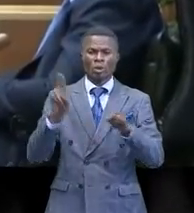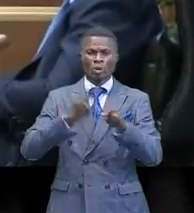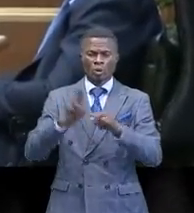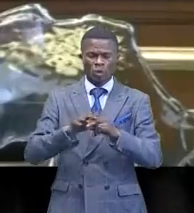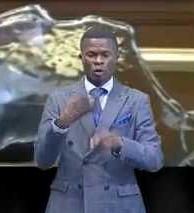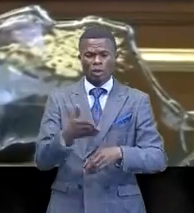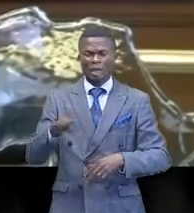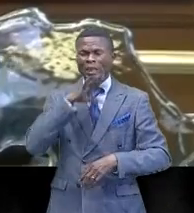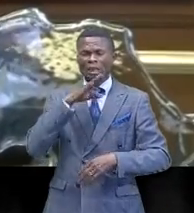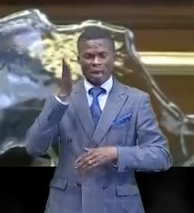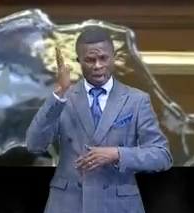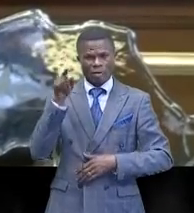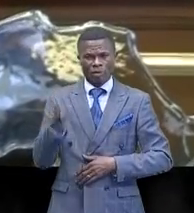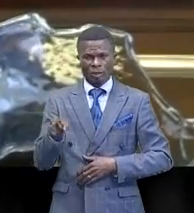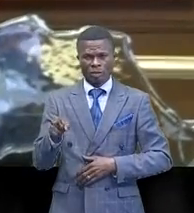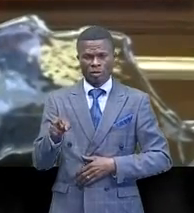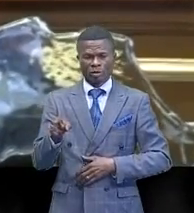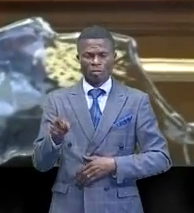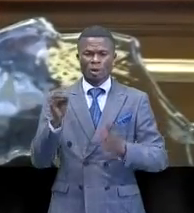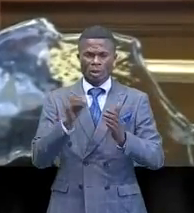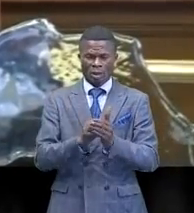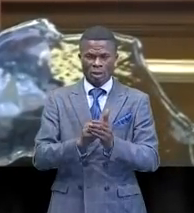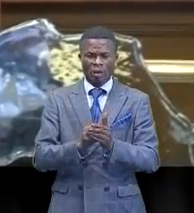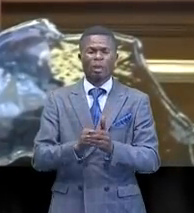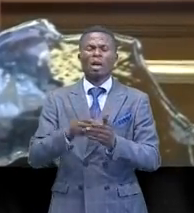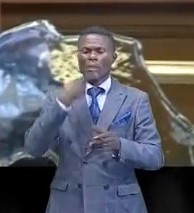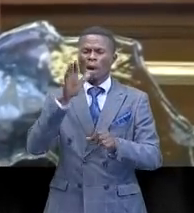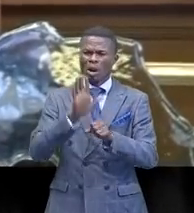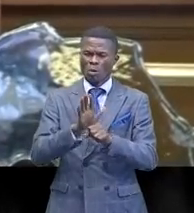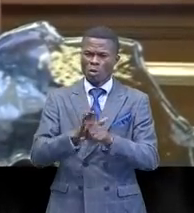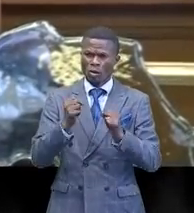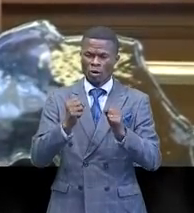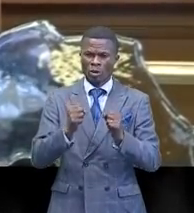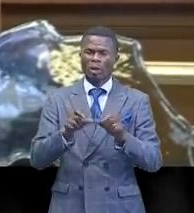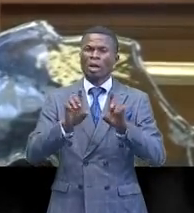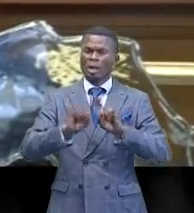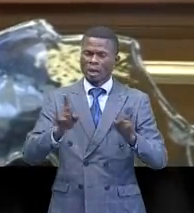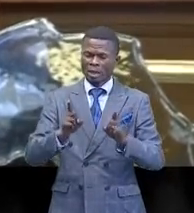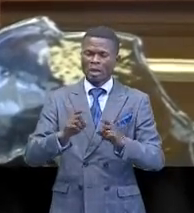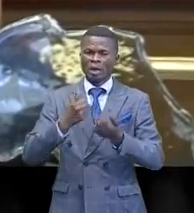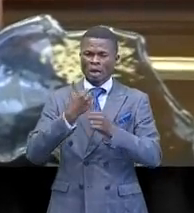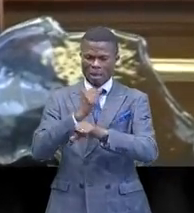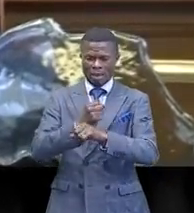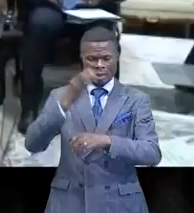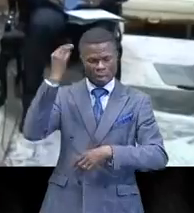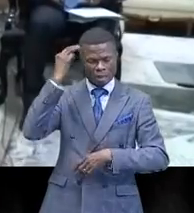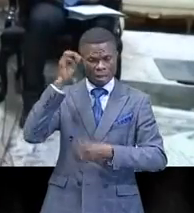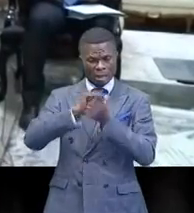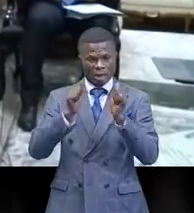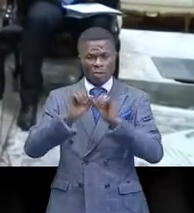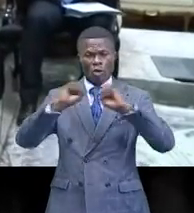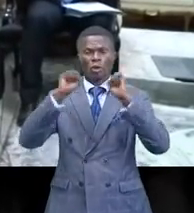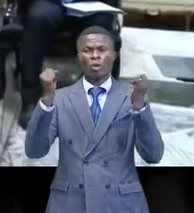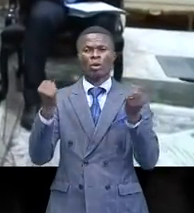ces substances dangereuses. Toutefois, a-t-il insisté, il convient de garder à l'esprit que ces phénomènes de